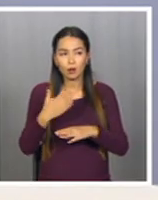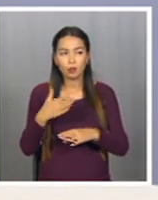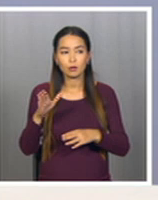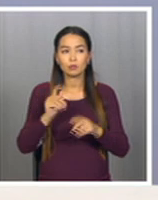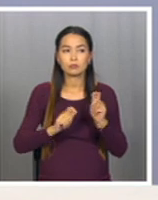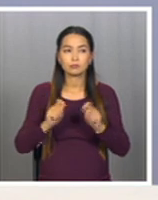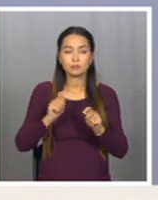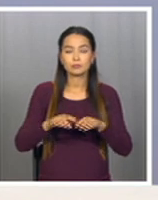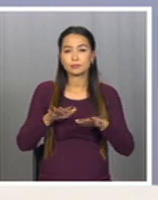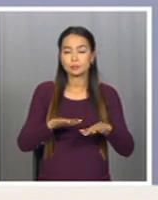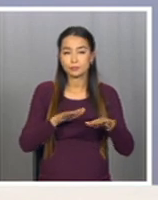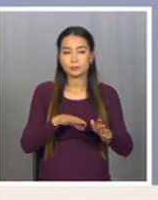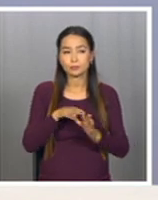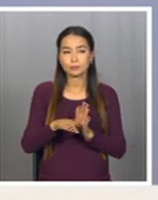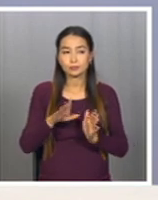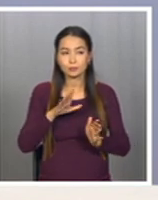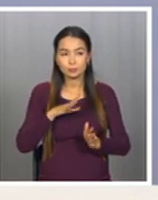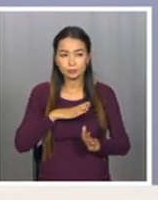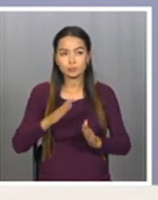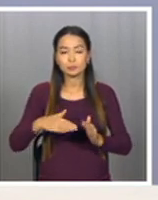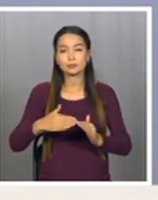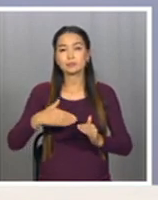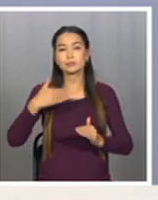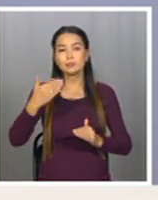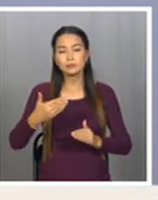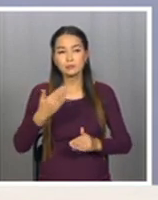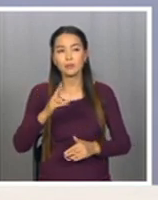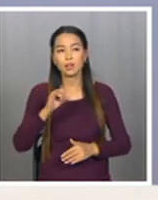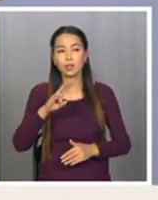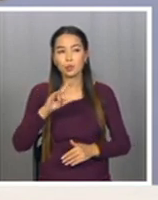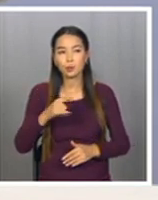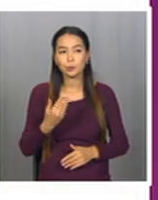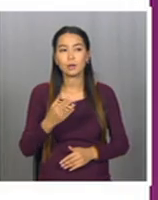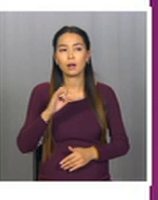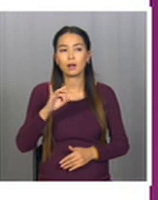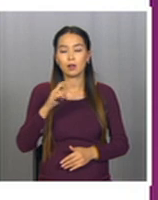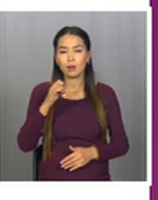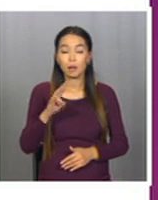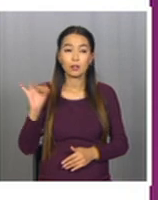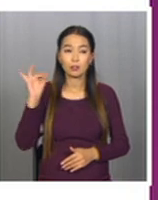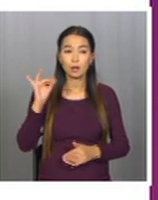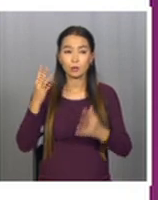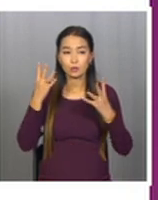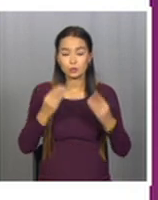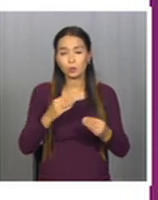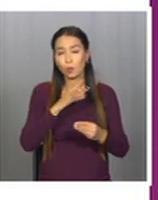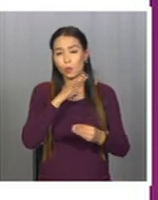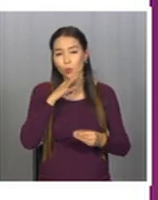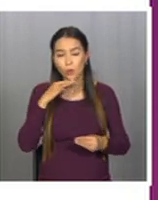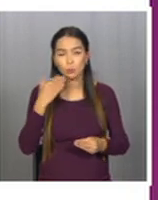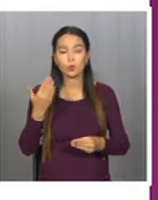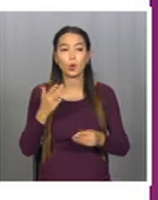тұрды. Кейін олар әсіресе Қарлық, Қарахан дәуірі кездерінде көптеген